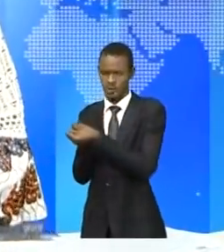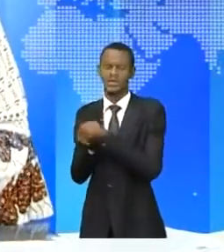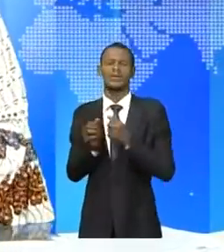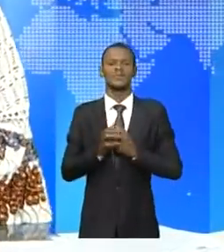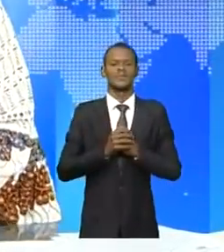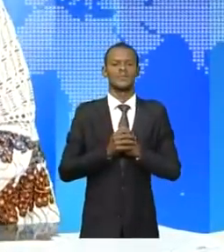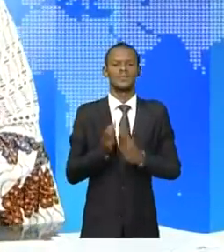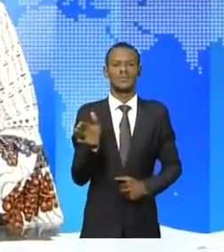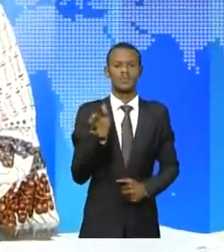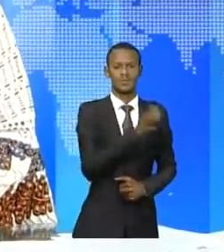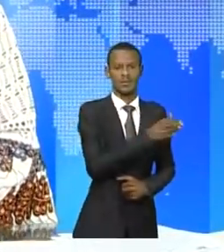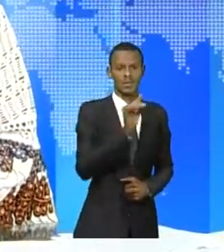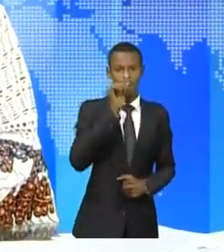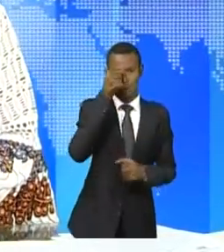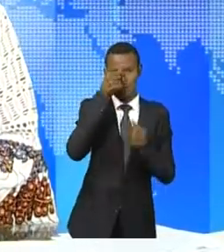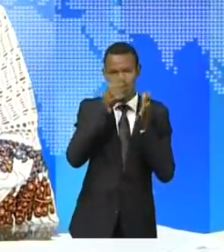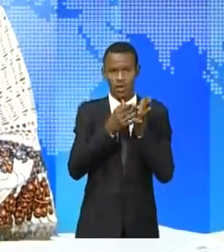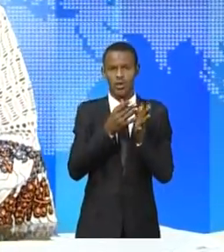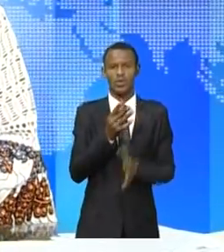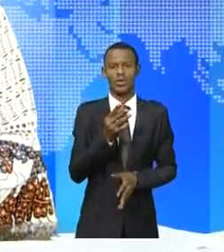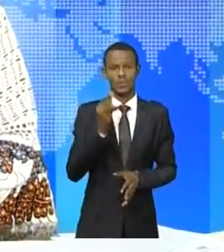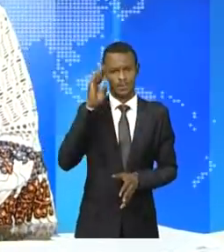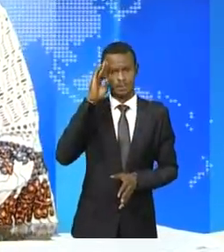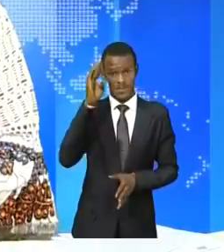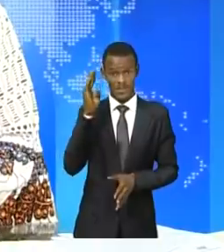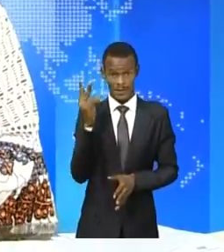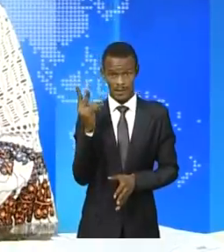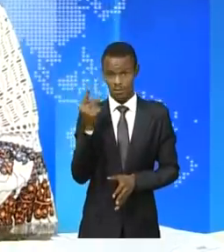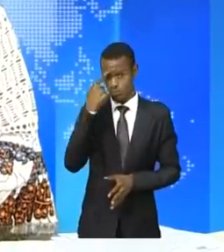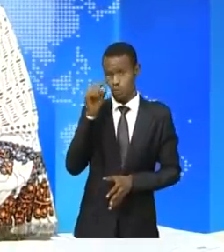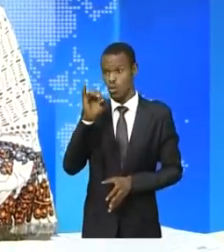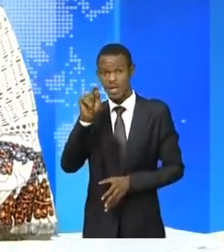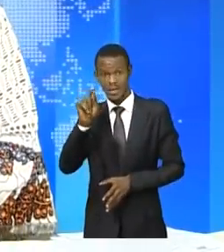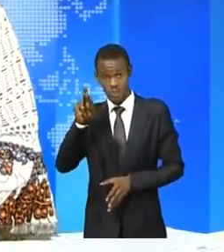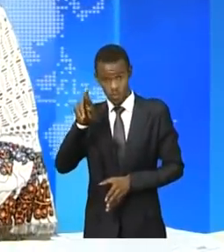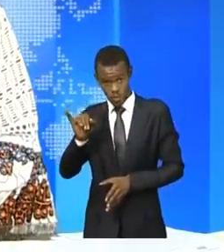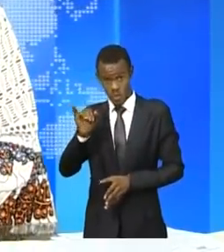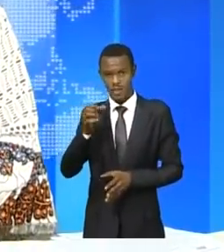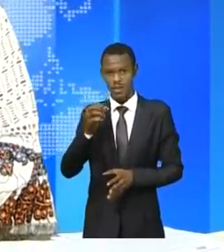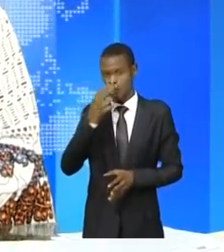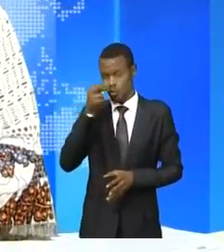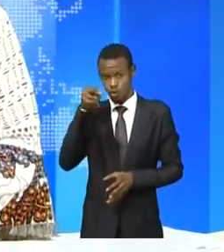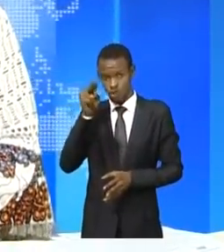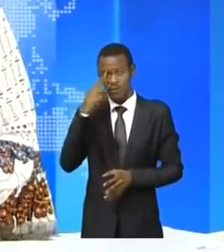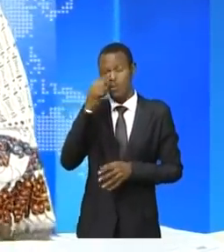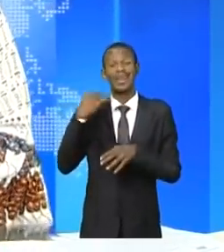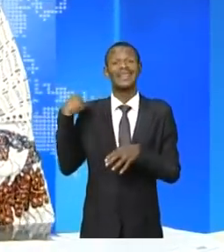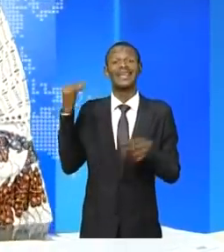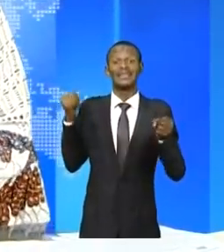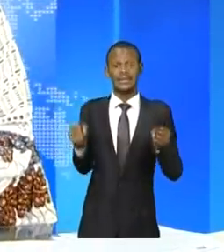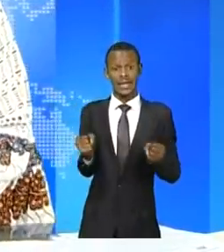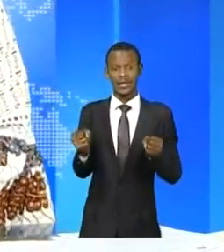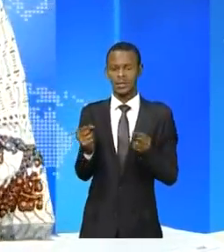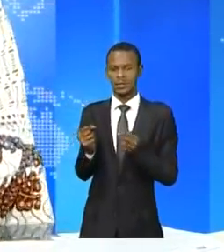Et les deux gouverneurs militaires récemment nommés suite à l'état de siège au Nord Kivu et à l'Ituri ont